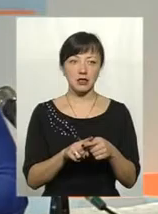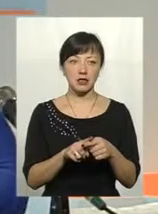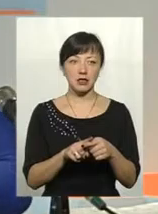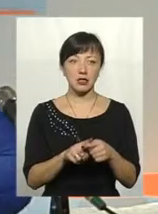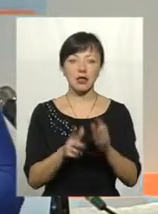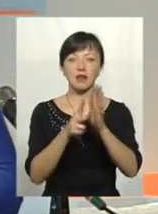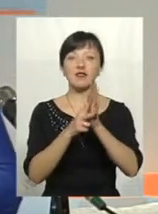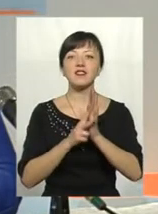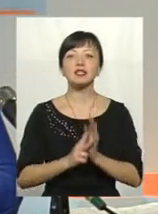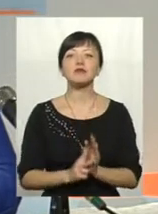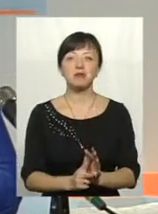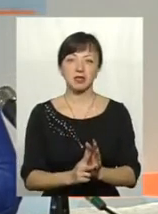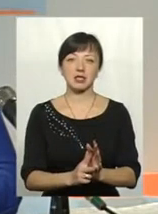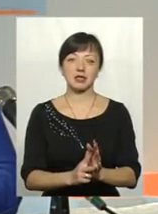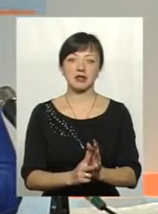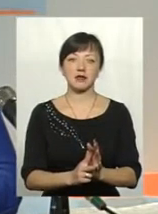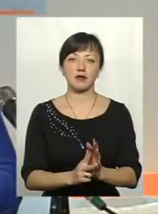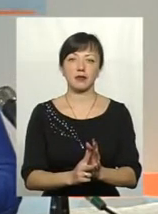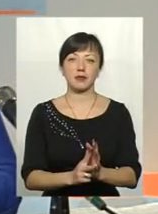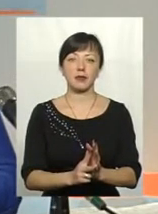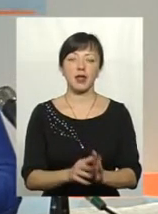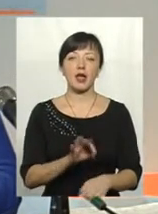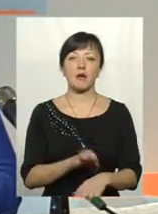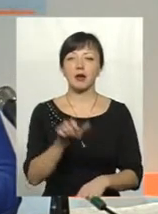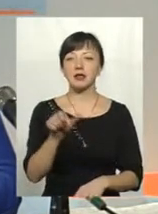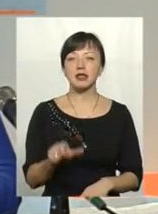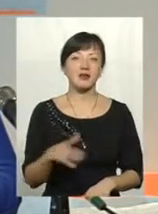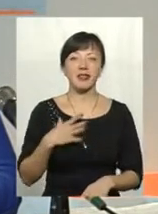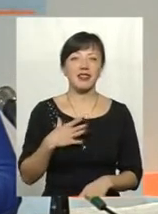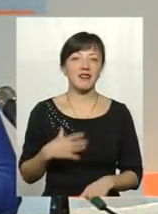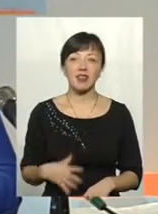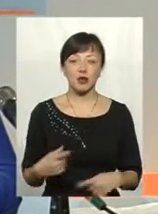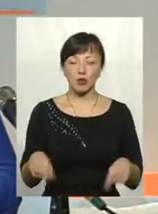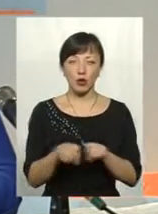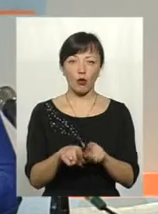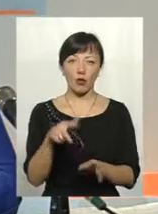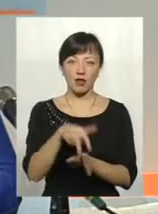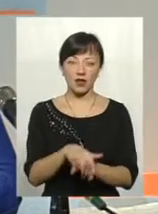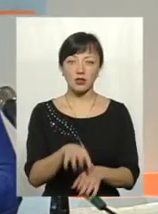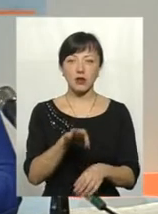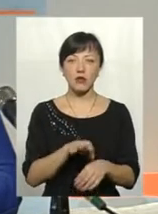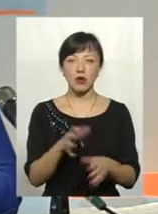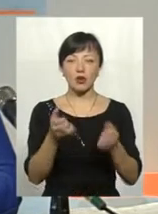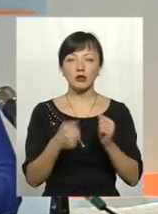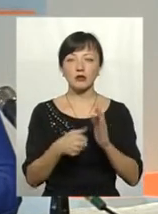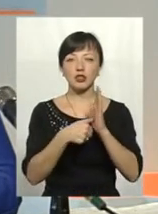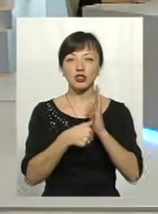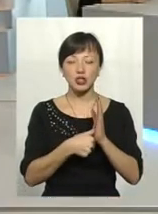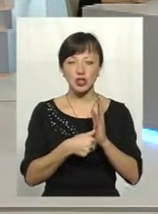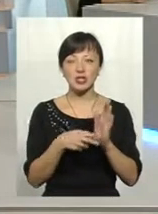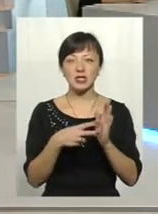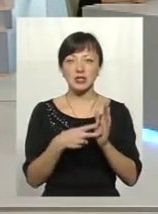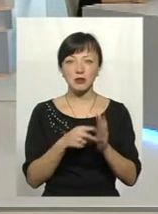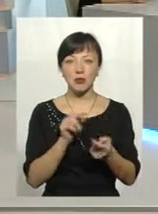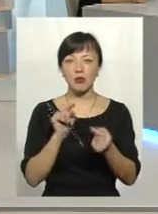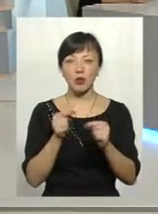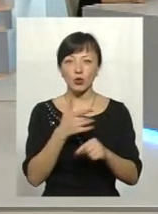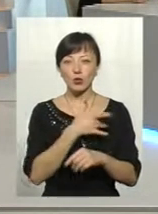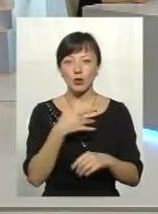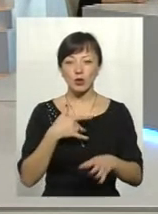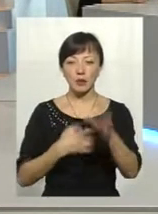становить 8 місяців. Бо пацієнт не витримує такого навантаження. Хворий отримує 6-7